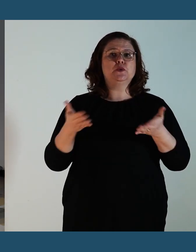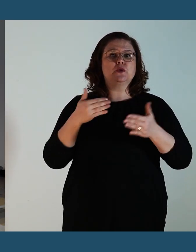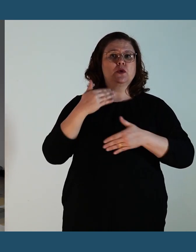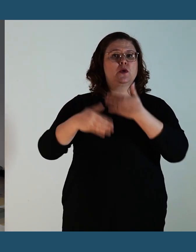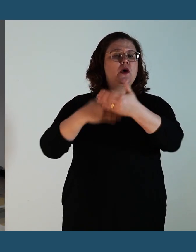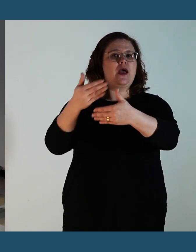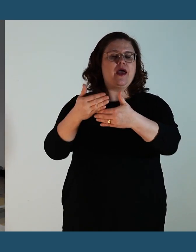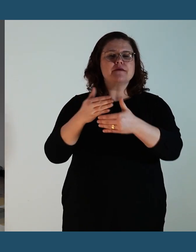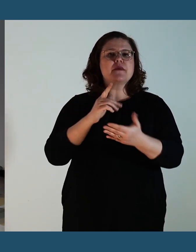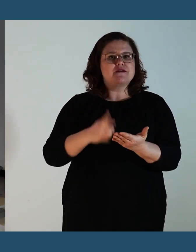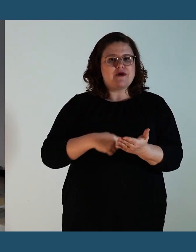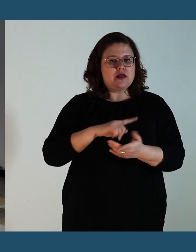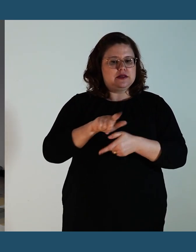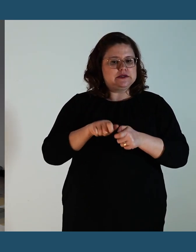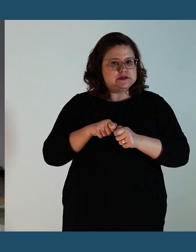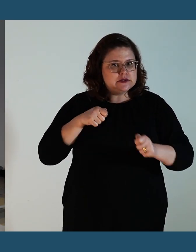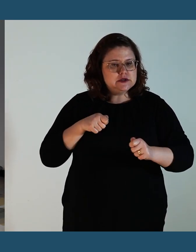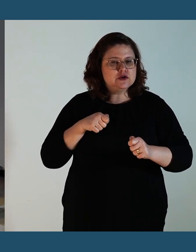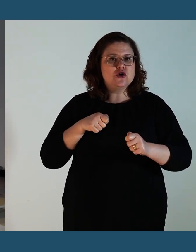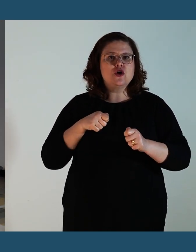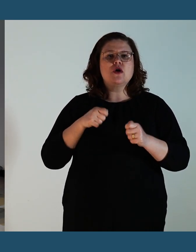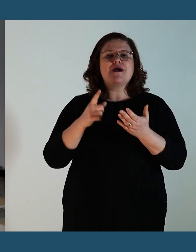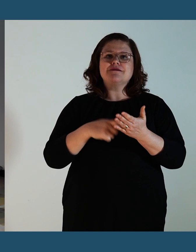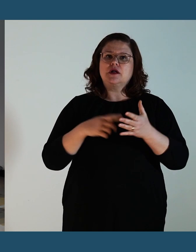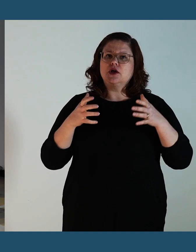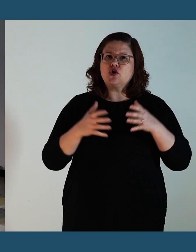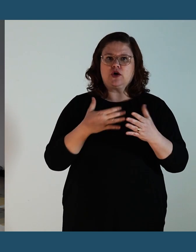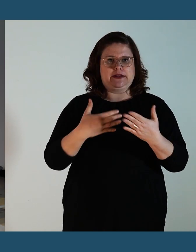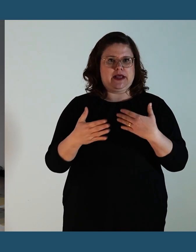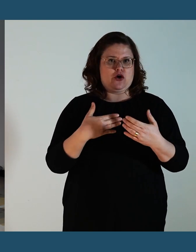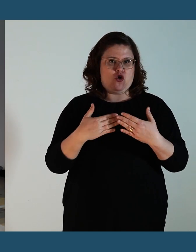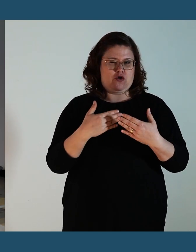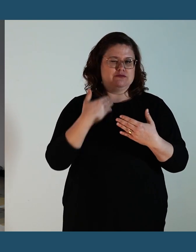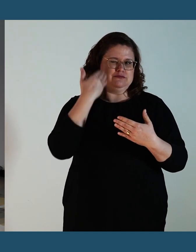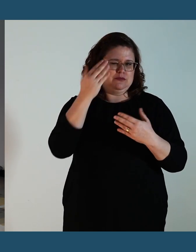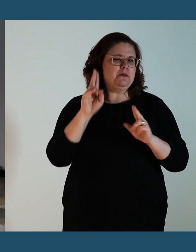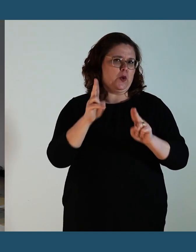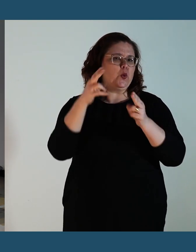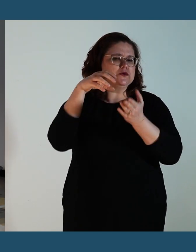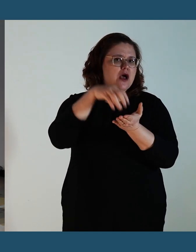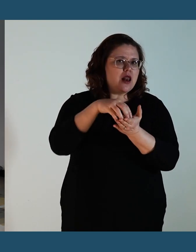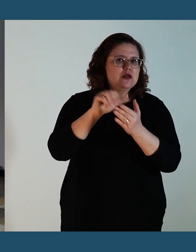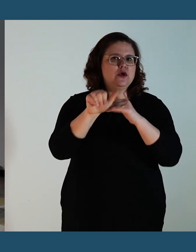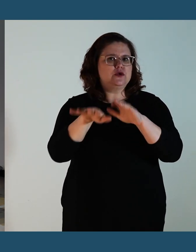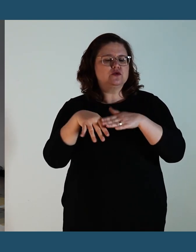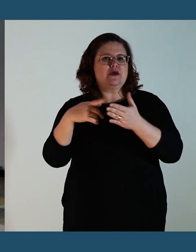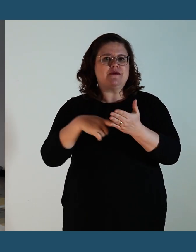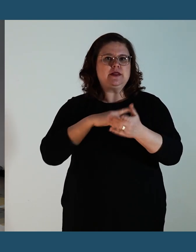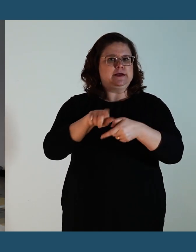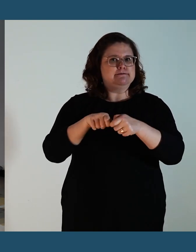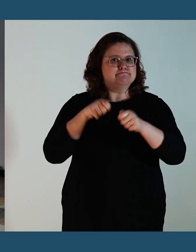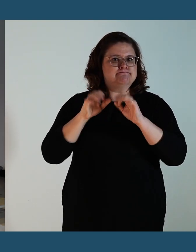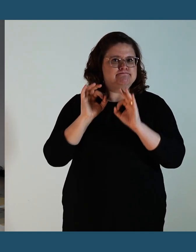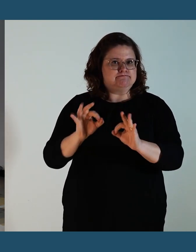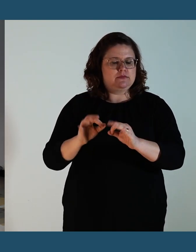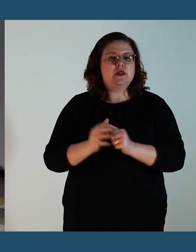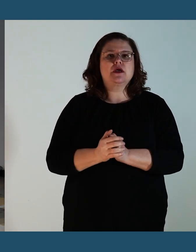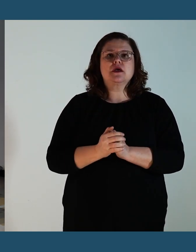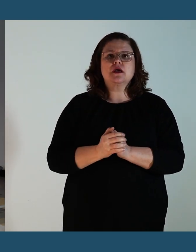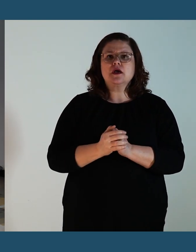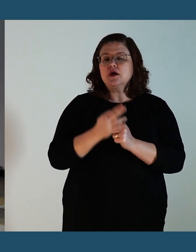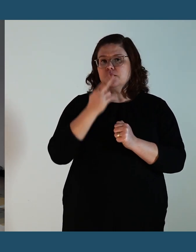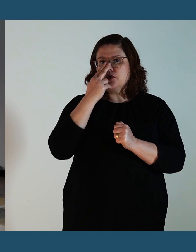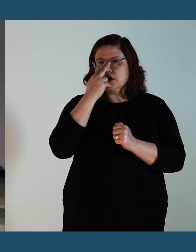vahvaa sitoutumista ja konkreettisia tekoja tulevalta hallitukselta ja eduskunnalta. Katsotaan kuitenkin